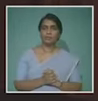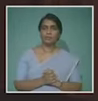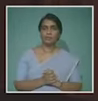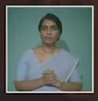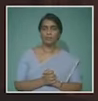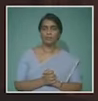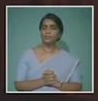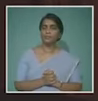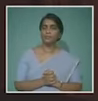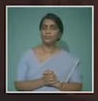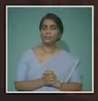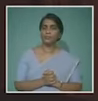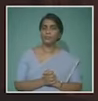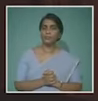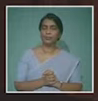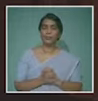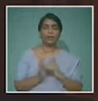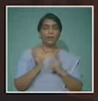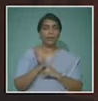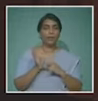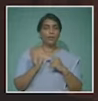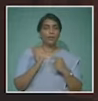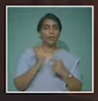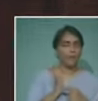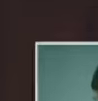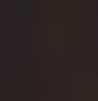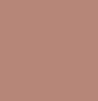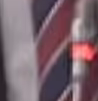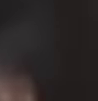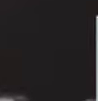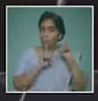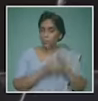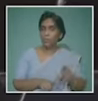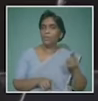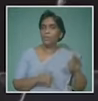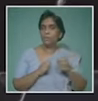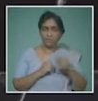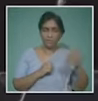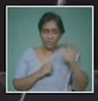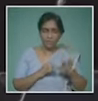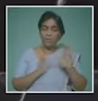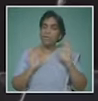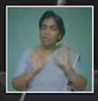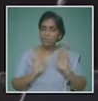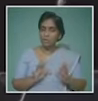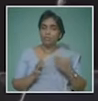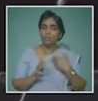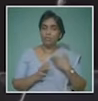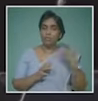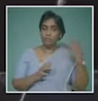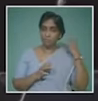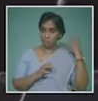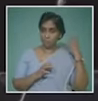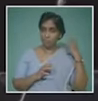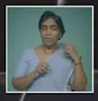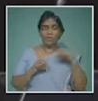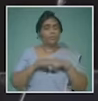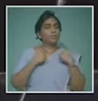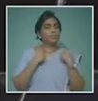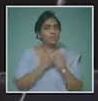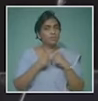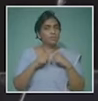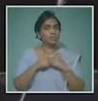15% அதிகரிக்கப்பட்டிருக்கிறது, எனவே இன்னும் விலை அதிகரிக்கப்பட போகிறது என்பதாக. எங்களுடைய பல இஸ்லாமிய அமைப்புகளுக்கு வந்து பல அமைப்புகளை தடை